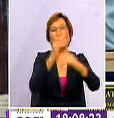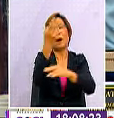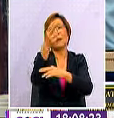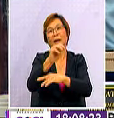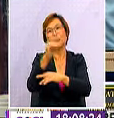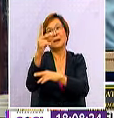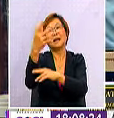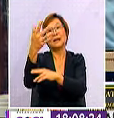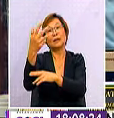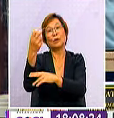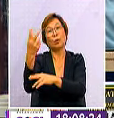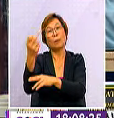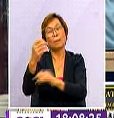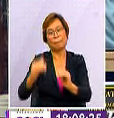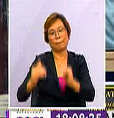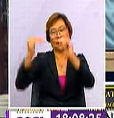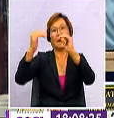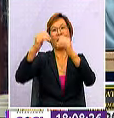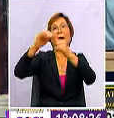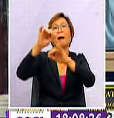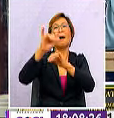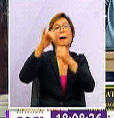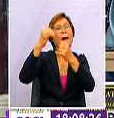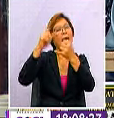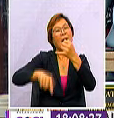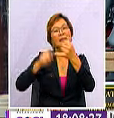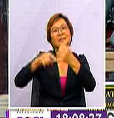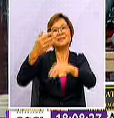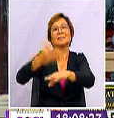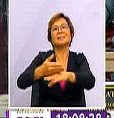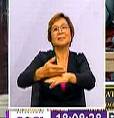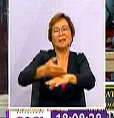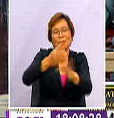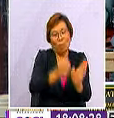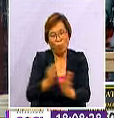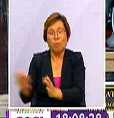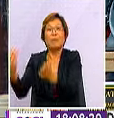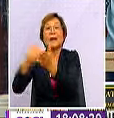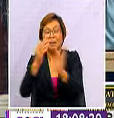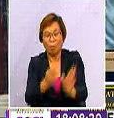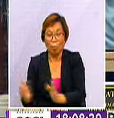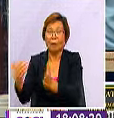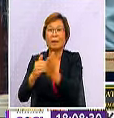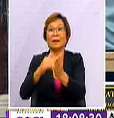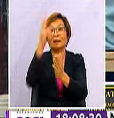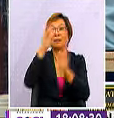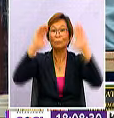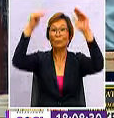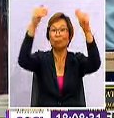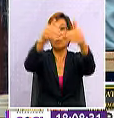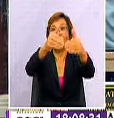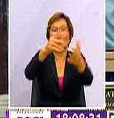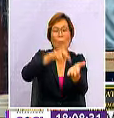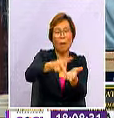ke-12. Ini merupakan peringkat 6R terakhir, iaitu reform atau menyusun semula. Kerajaan akan memberi tumpuan